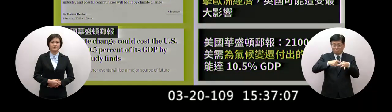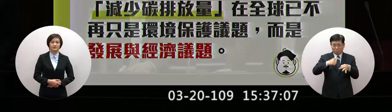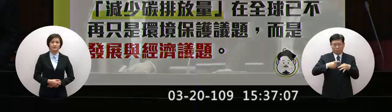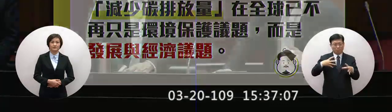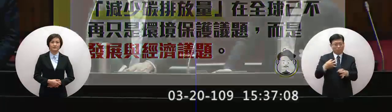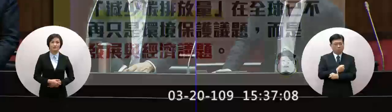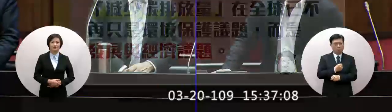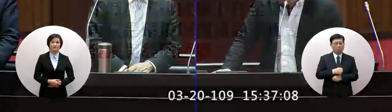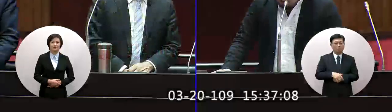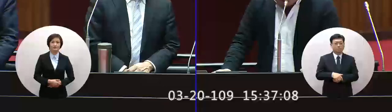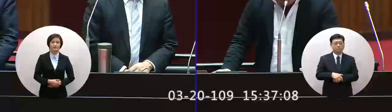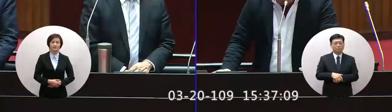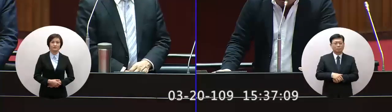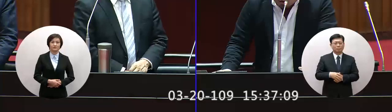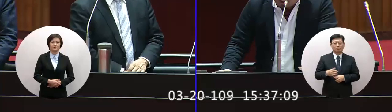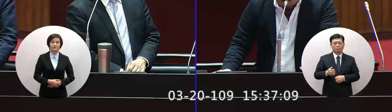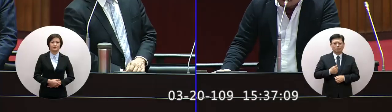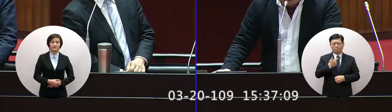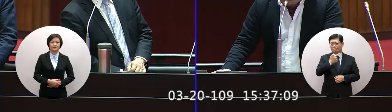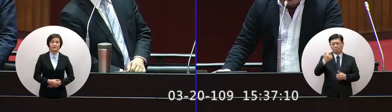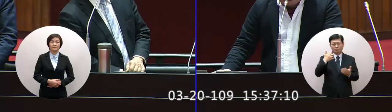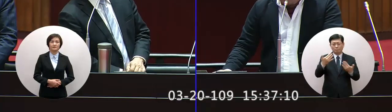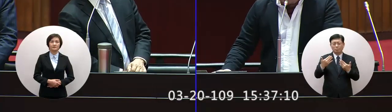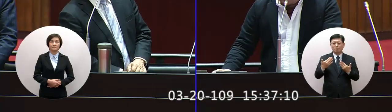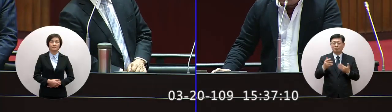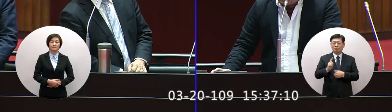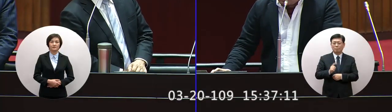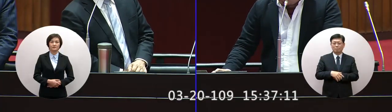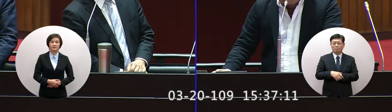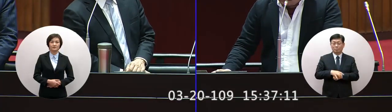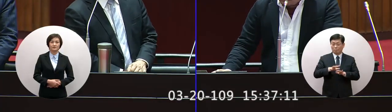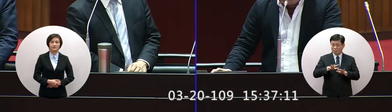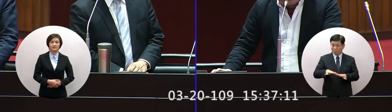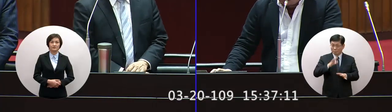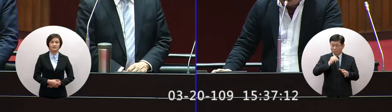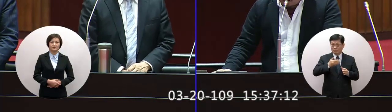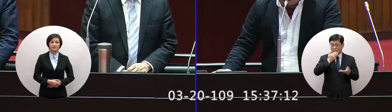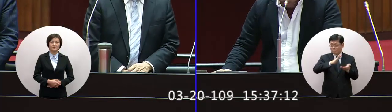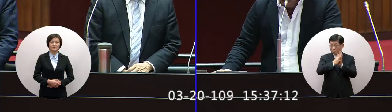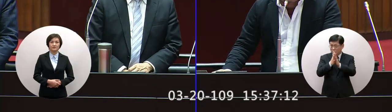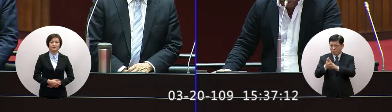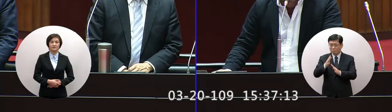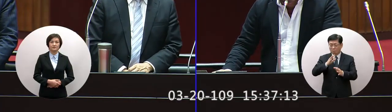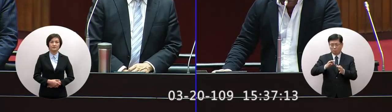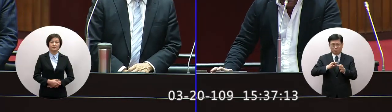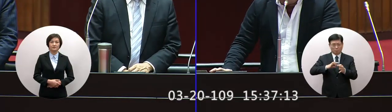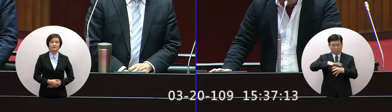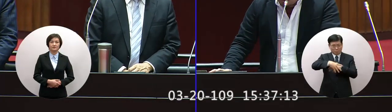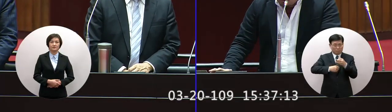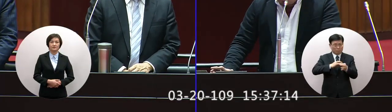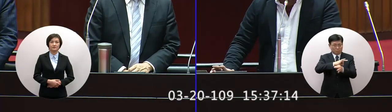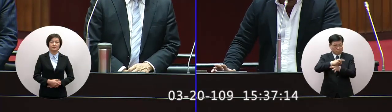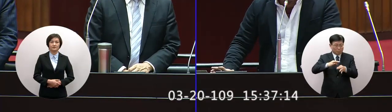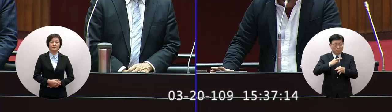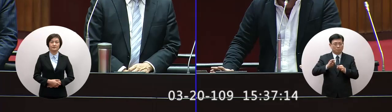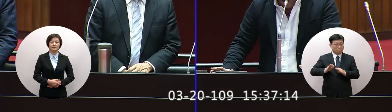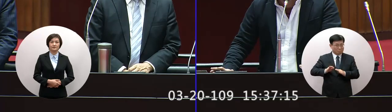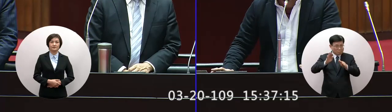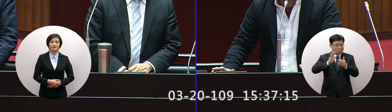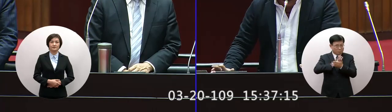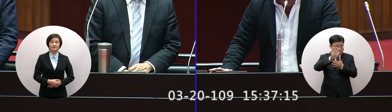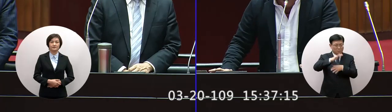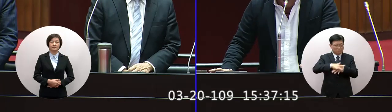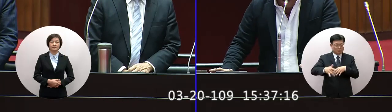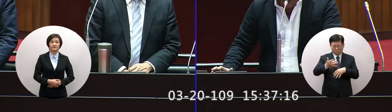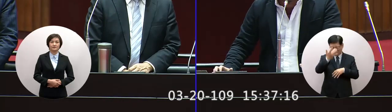字哦。所以其实很清楚的事情是说，其实现在气候变迁已经变成全球经济发展要面对无可